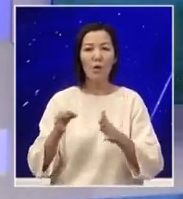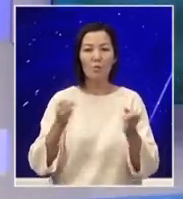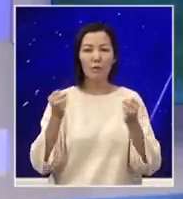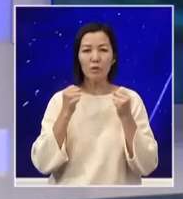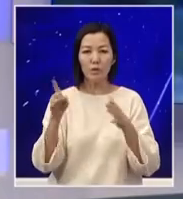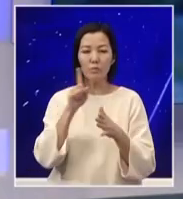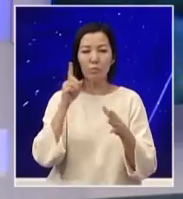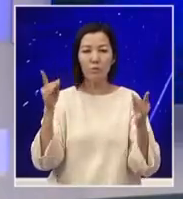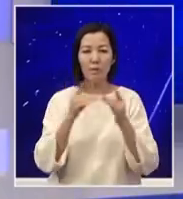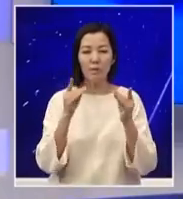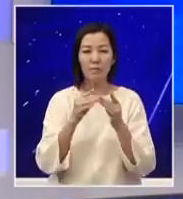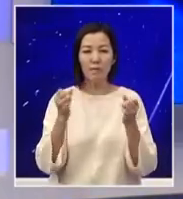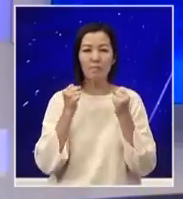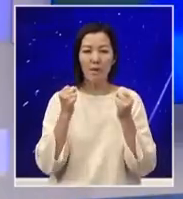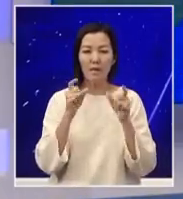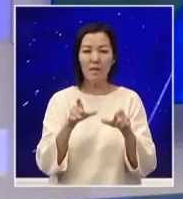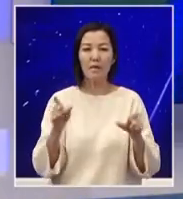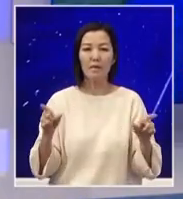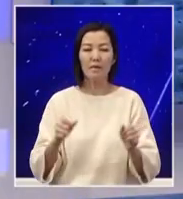мен жасөспірімдер спорт мектебінің өкілдері.